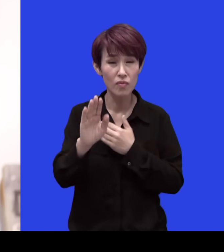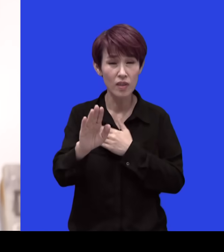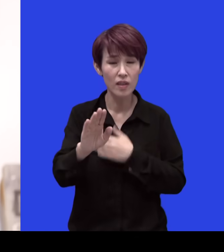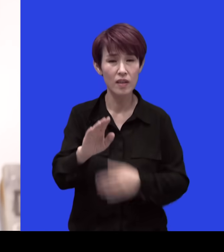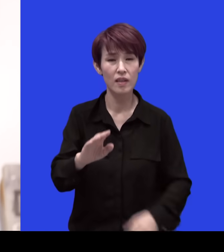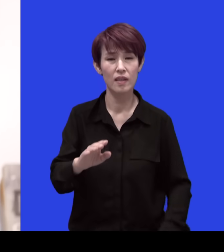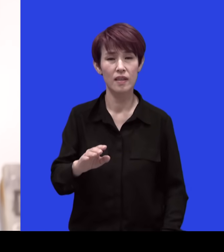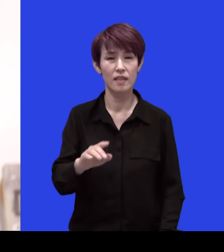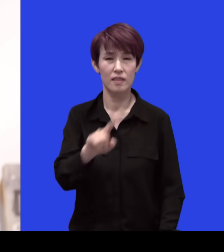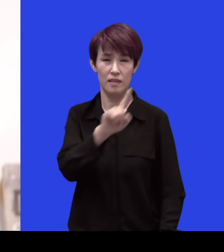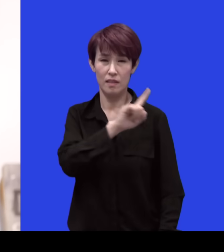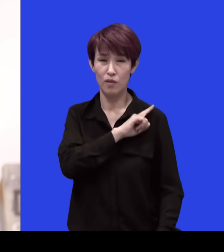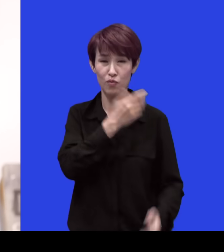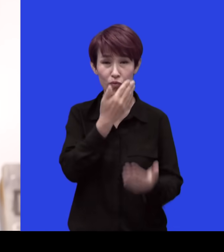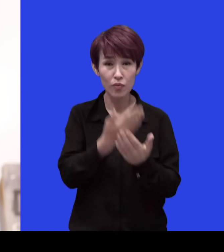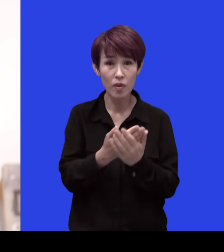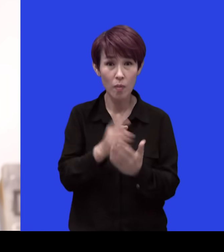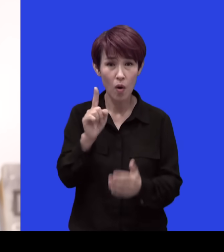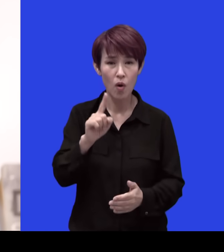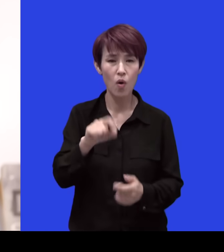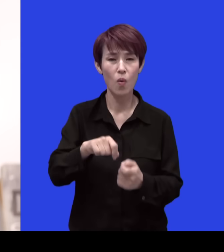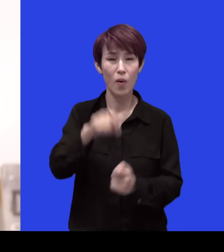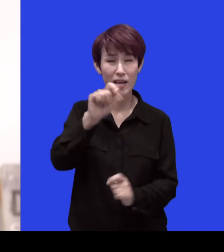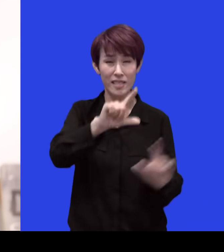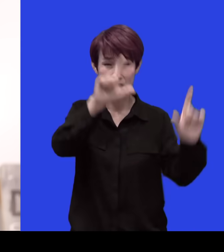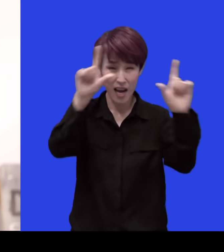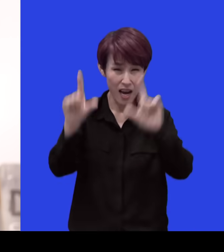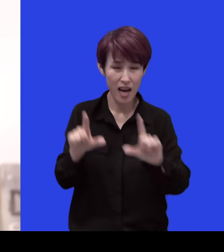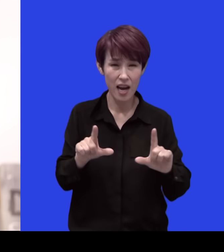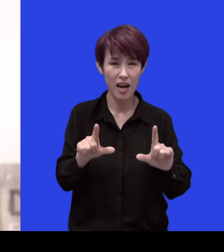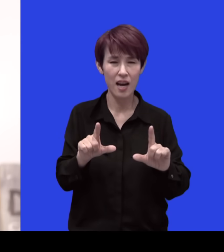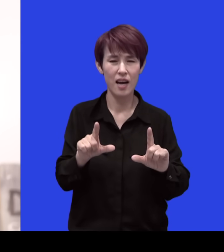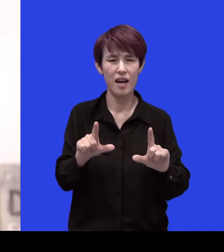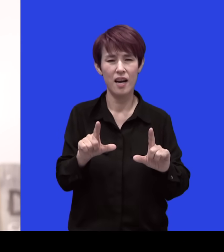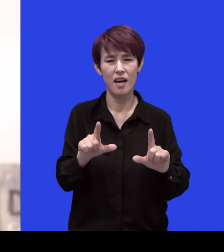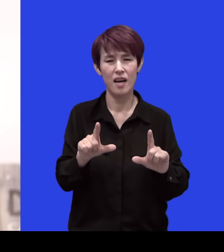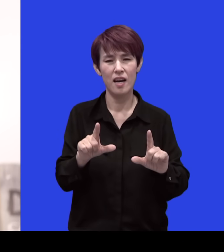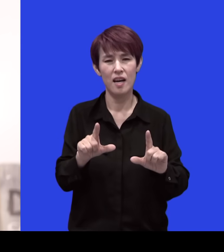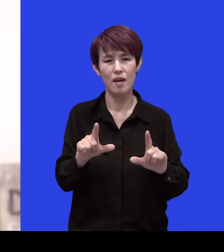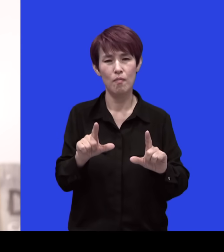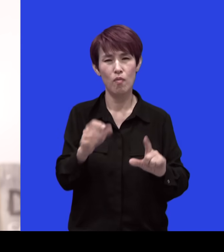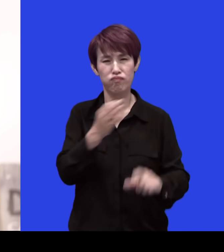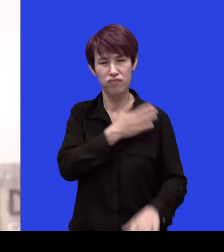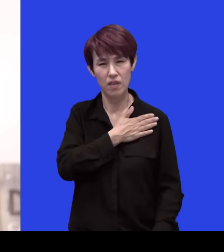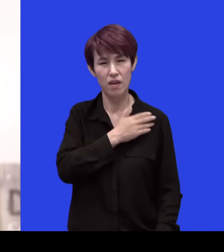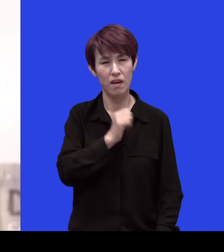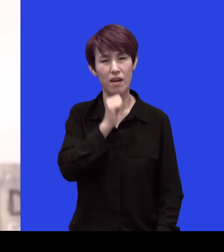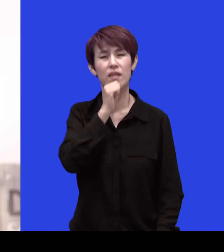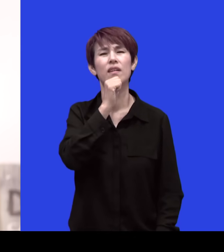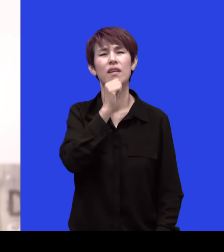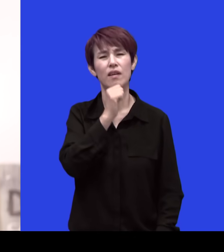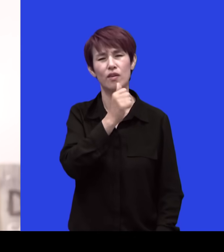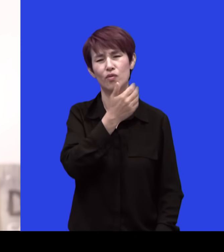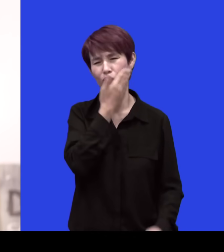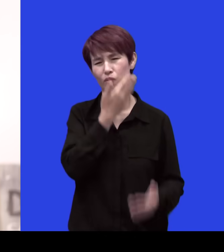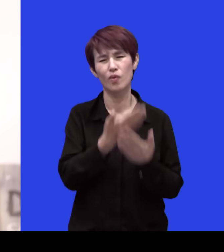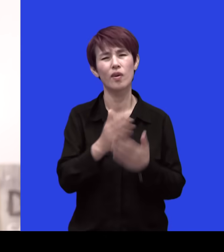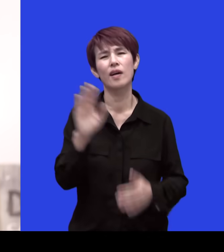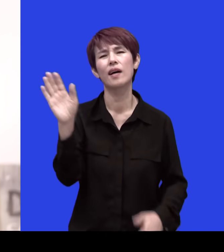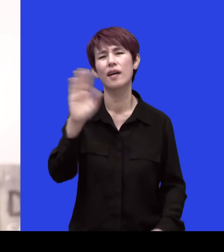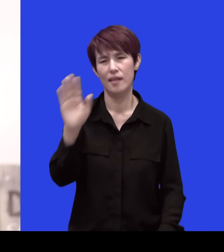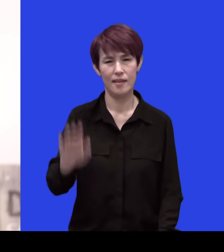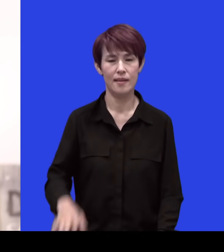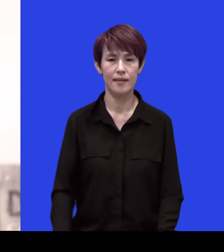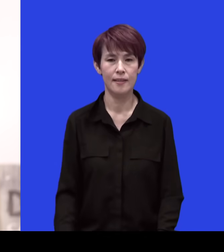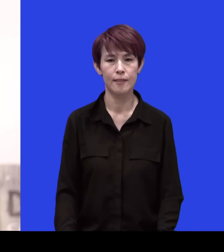인간에게 있어서 가장 중요한 거는 오래 사느냐 적게 사느냐 뭐 부자로 사느냐 가난하게 사느냐 이게 중요한 게